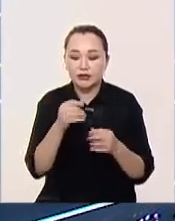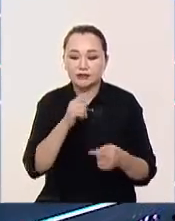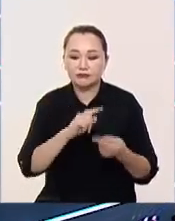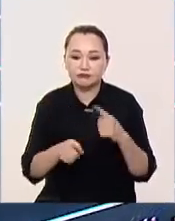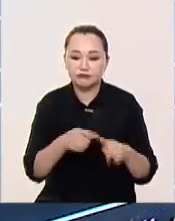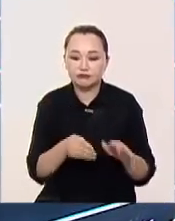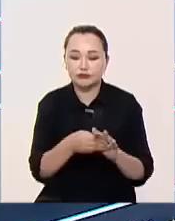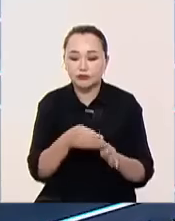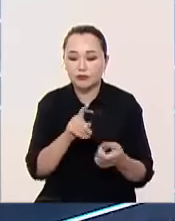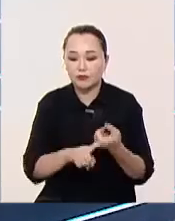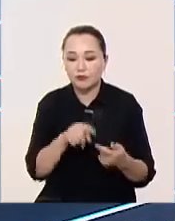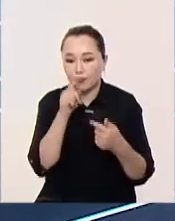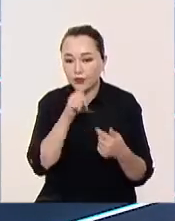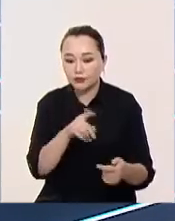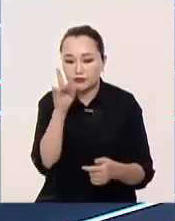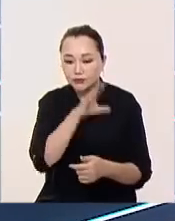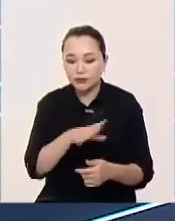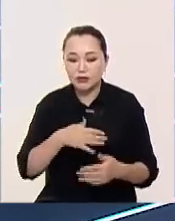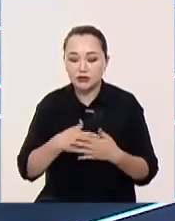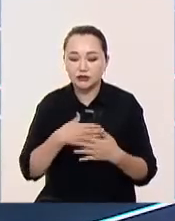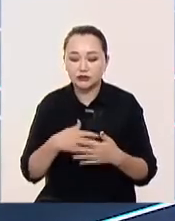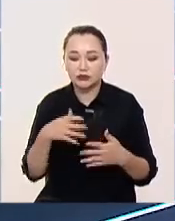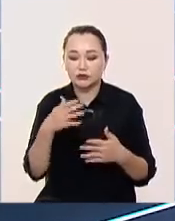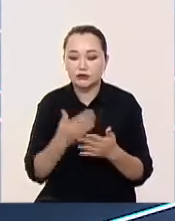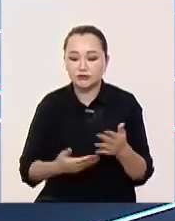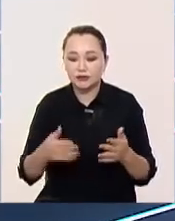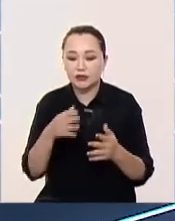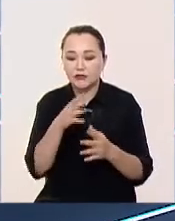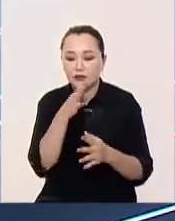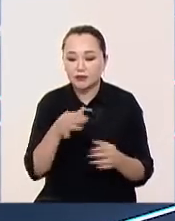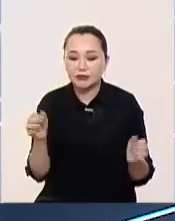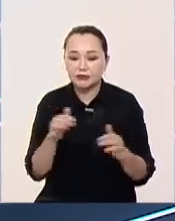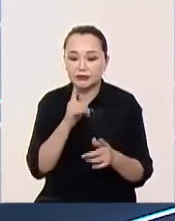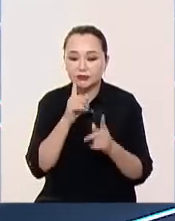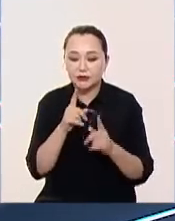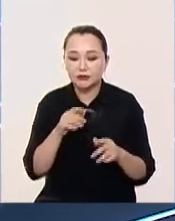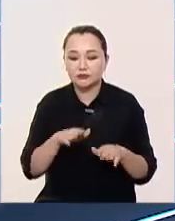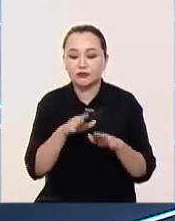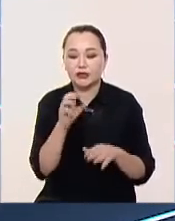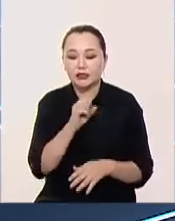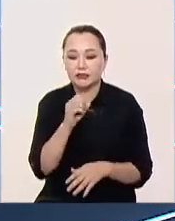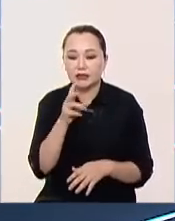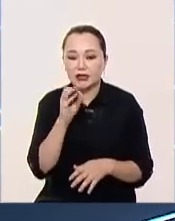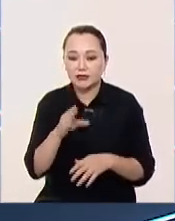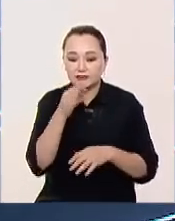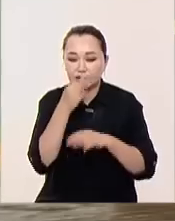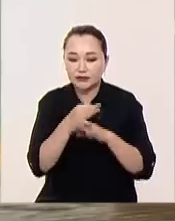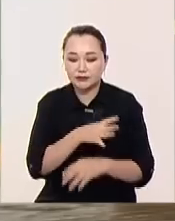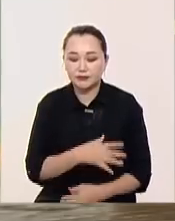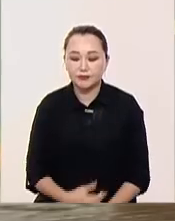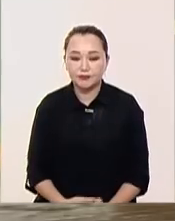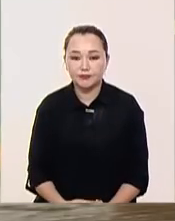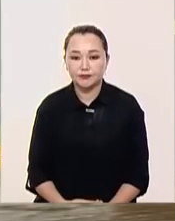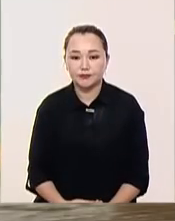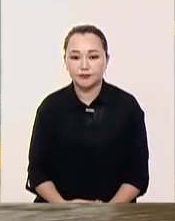жемқорлыққа қарсы іс-қимыл жөніндегі республикалық қоғамдық кеңестің кезекті отырысы кезінде кеңес төрағасы Ерлан Саиров айтты.